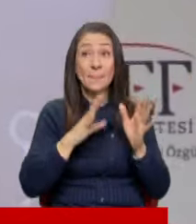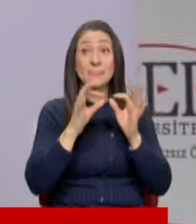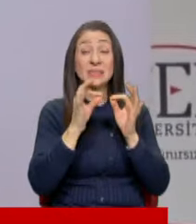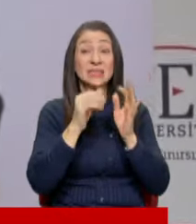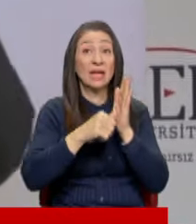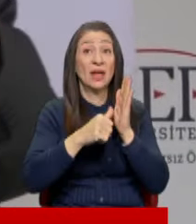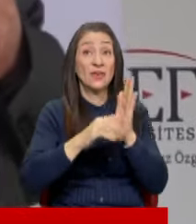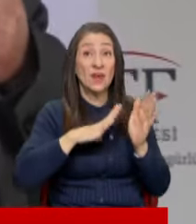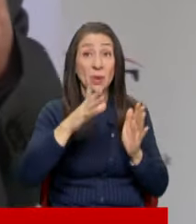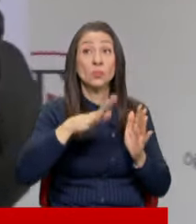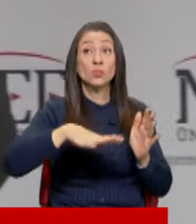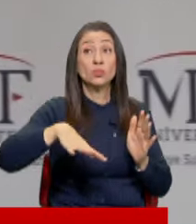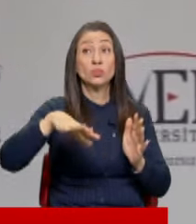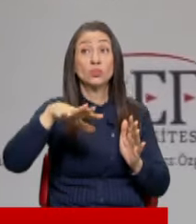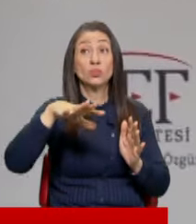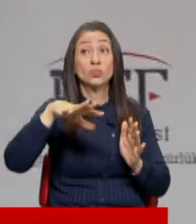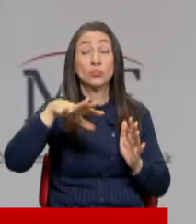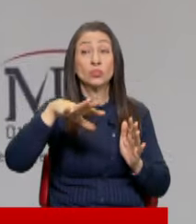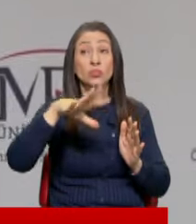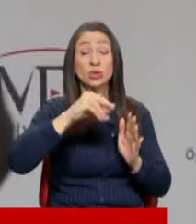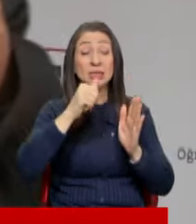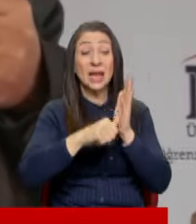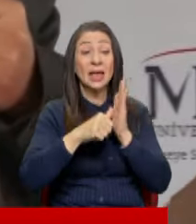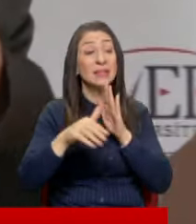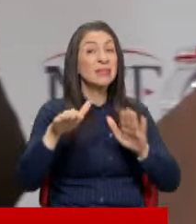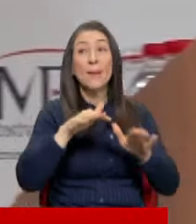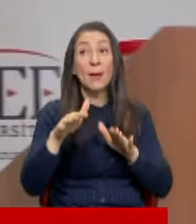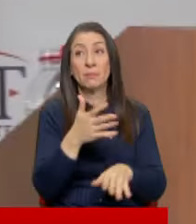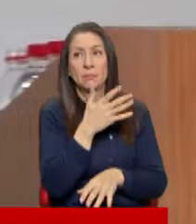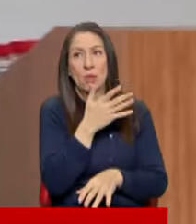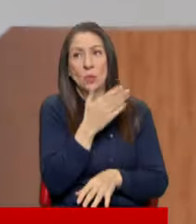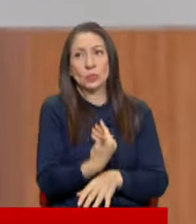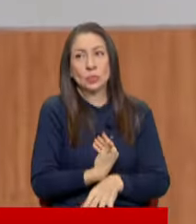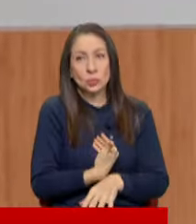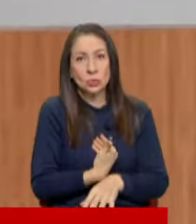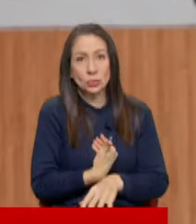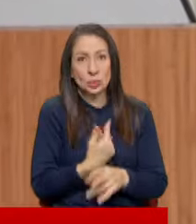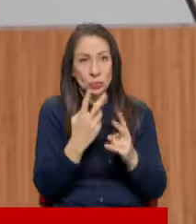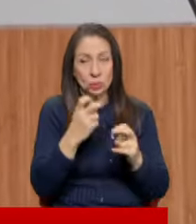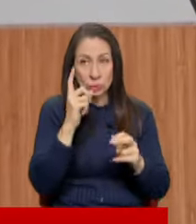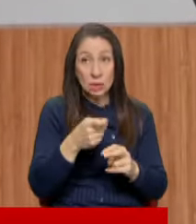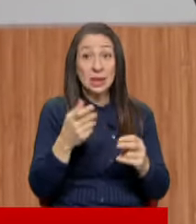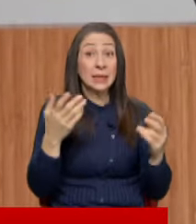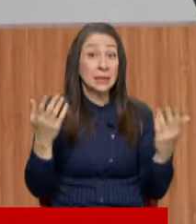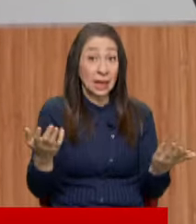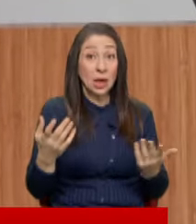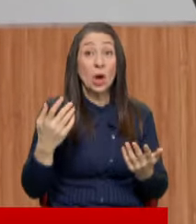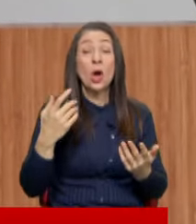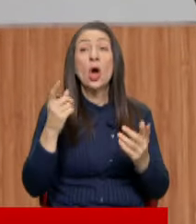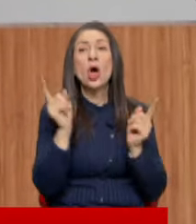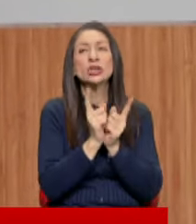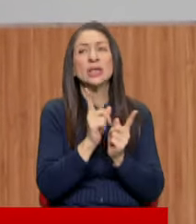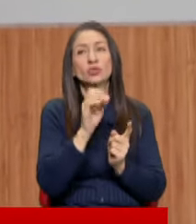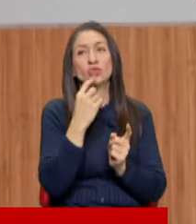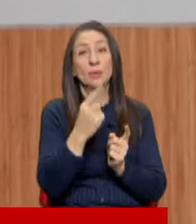tarihi var bütün o tarihi depremleri biliyoruz yani özet şöyle